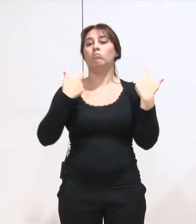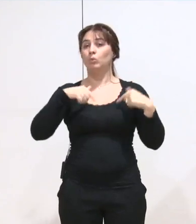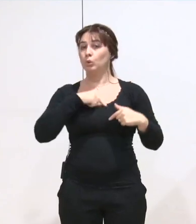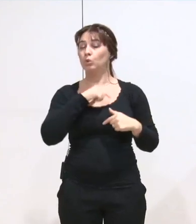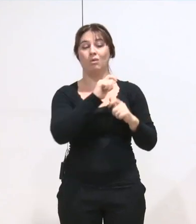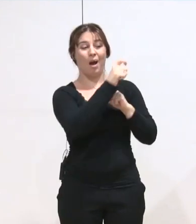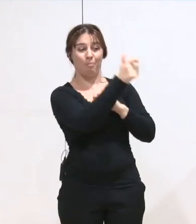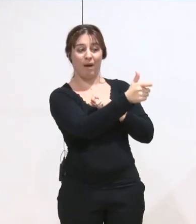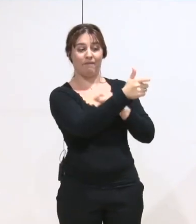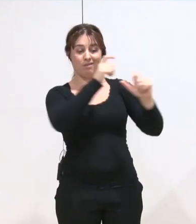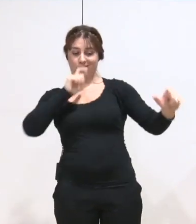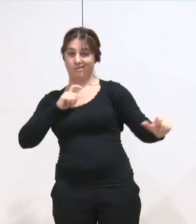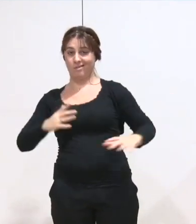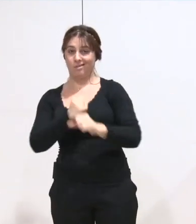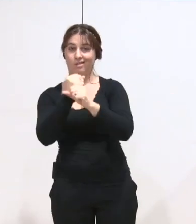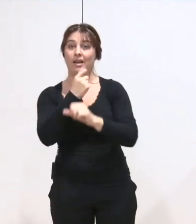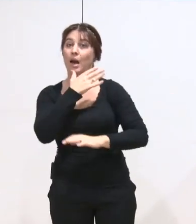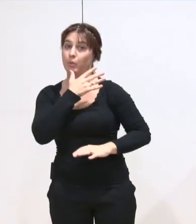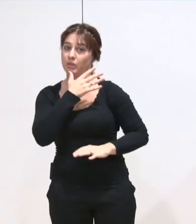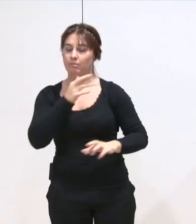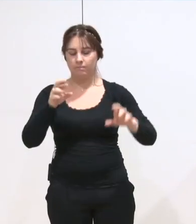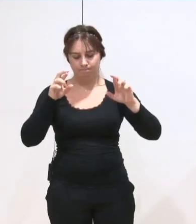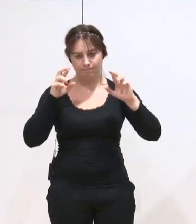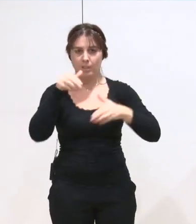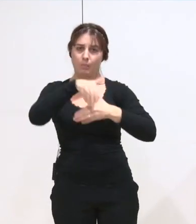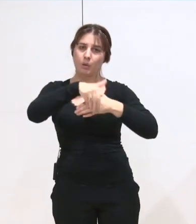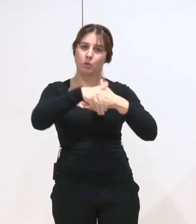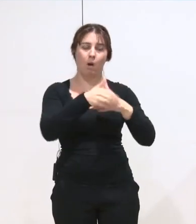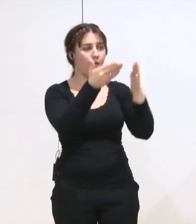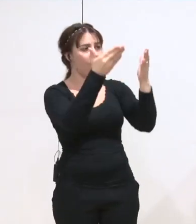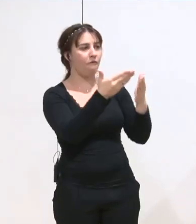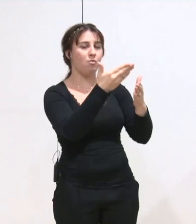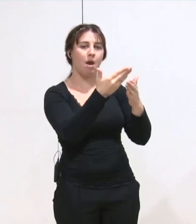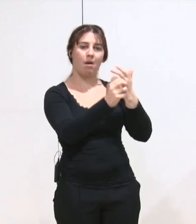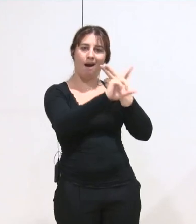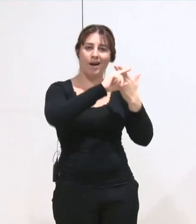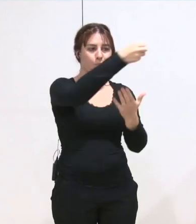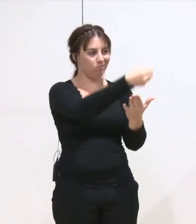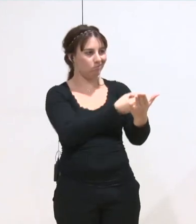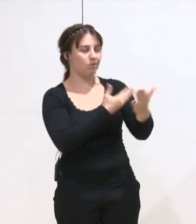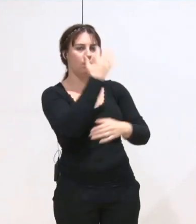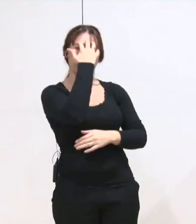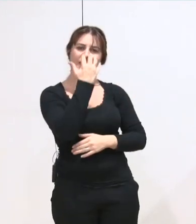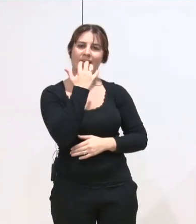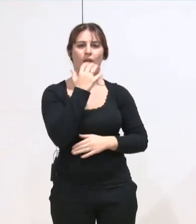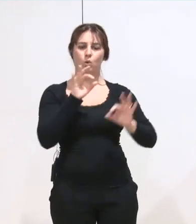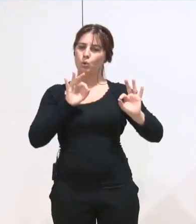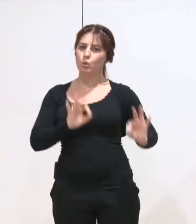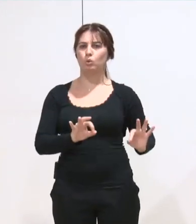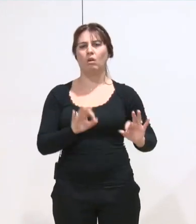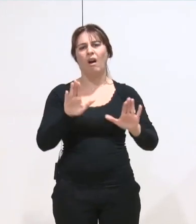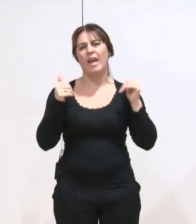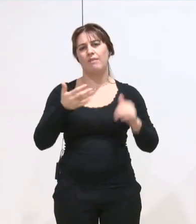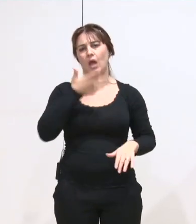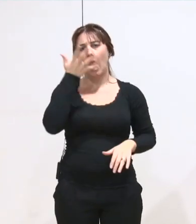vous, même brièvement, j'espère de votre part une réponse sérieuse, loin des effets de manche, loin